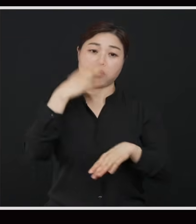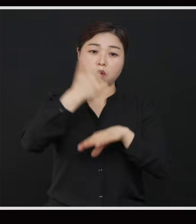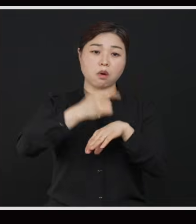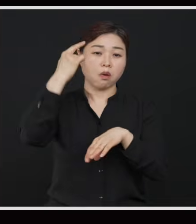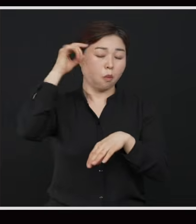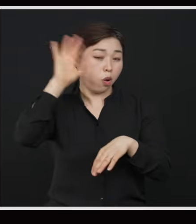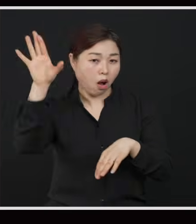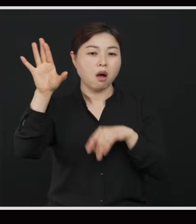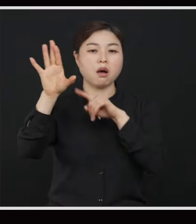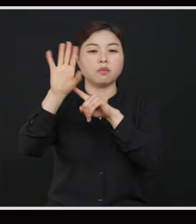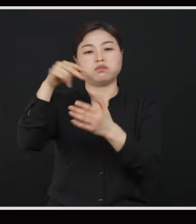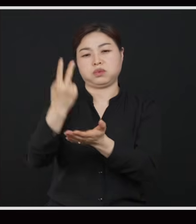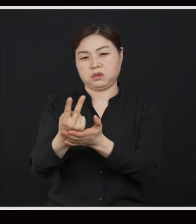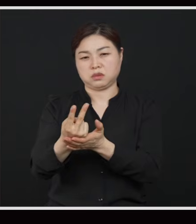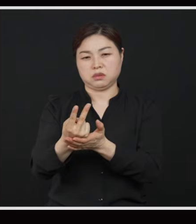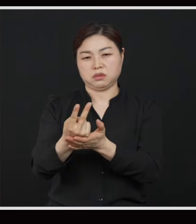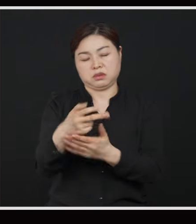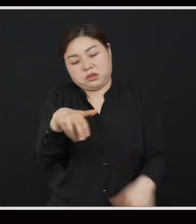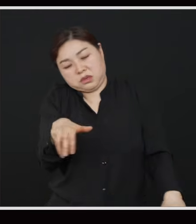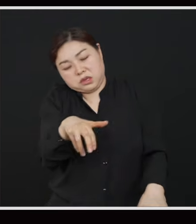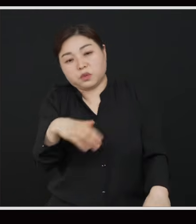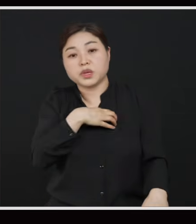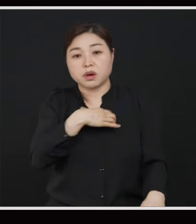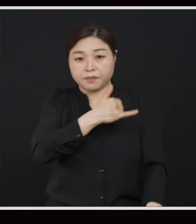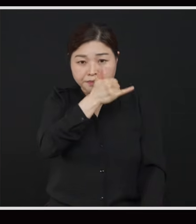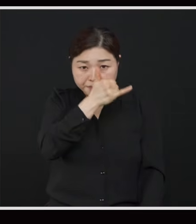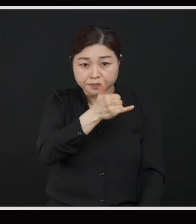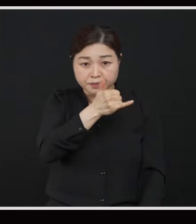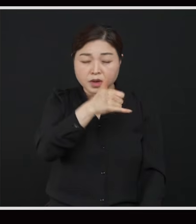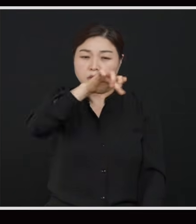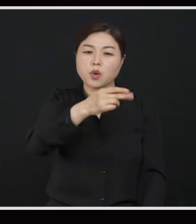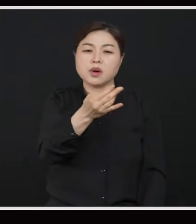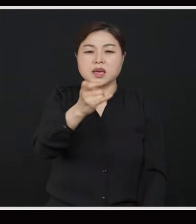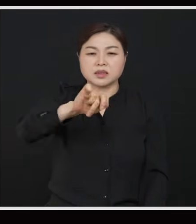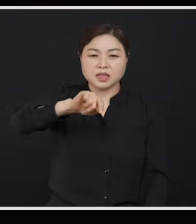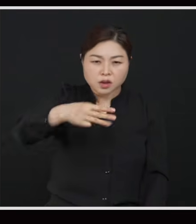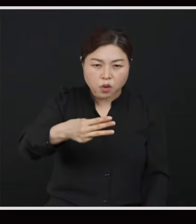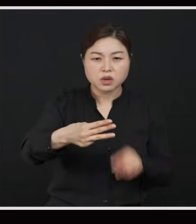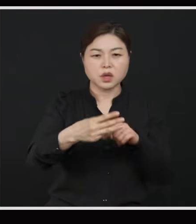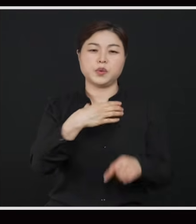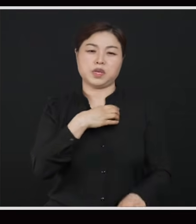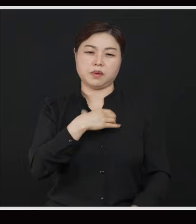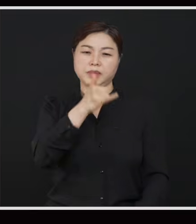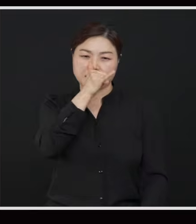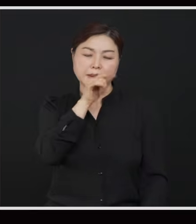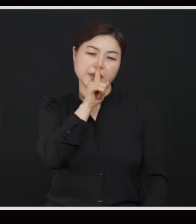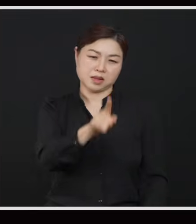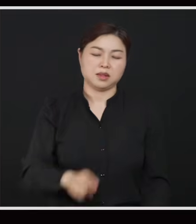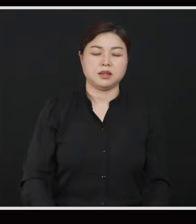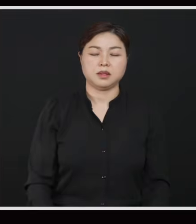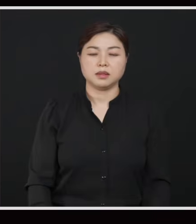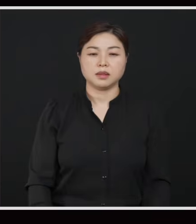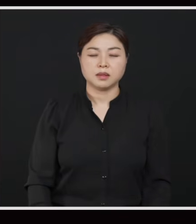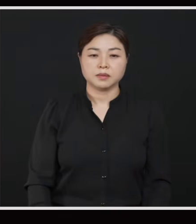이게 터지면은 뇌 혈관에서 터지면 뇌출혈이 되고 문제가 됩니다. 콜레스테롤이.